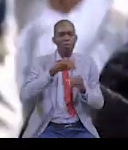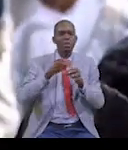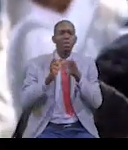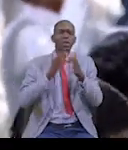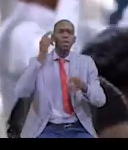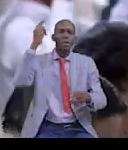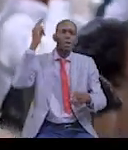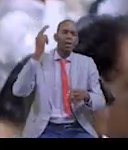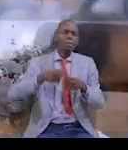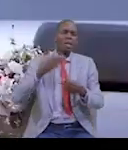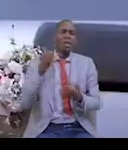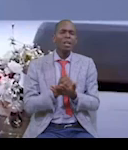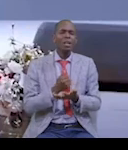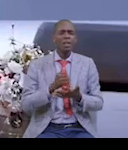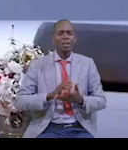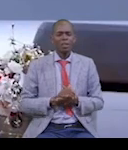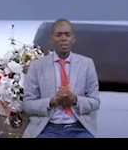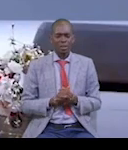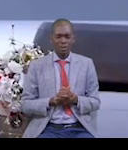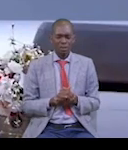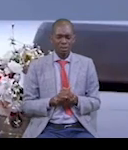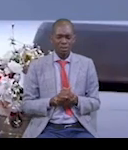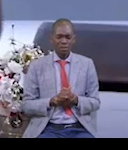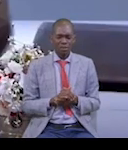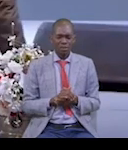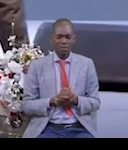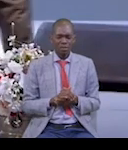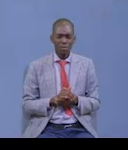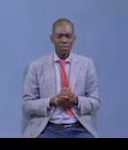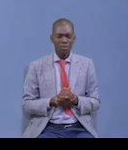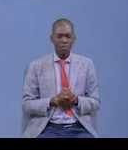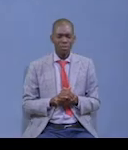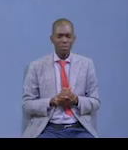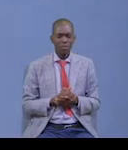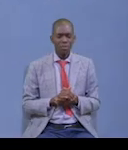అభిషేకం. యేసు నామములో అనుగ్రహించబడును గాక.